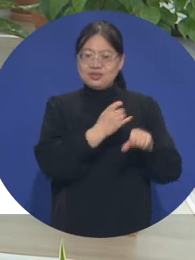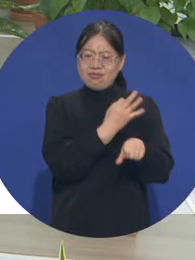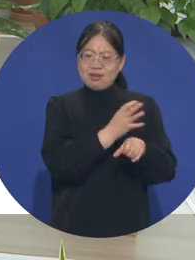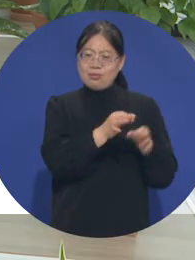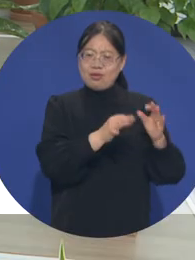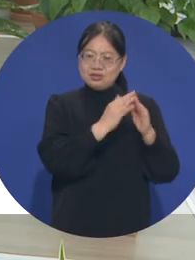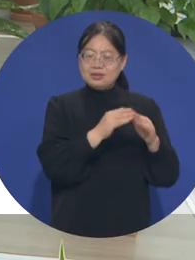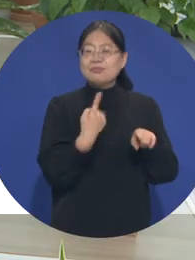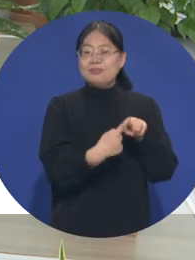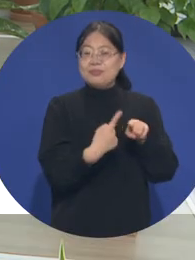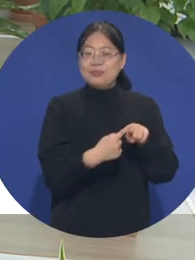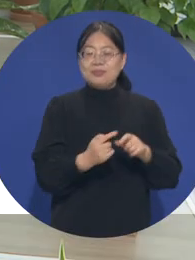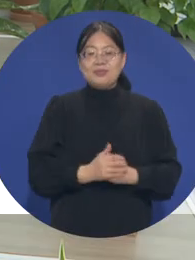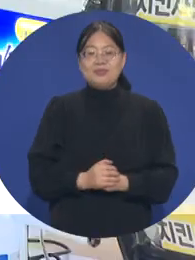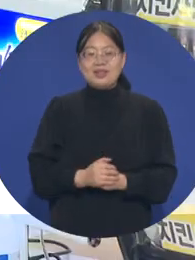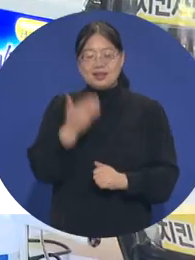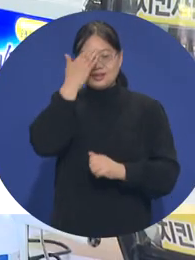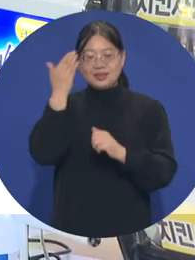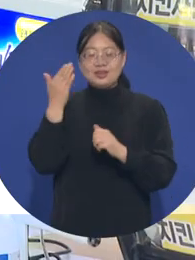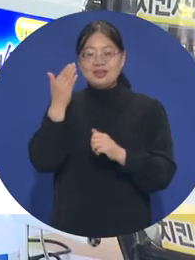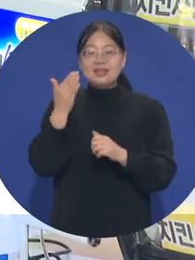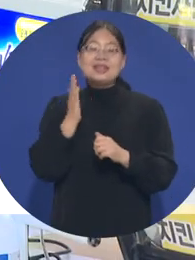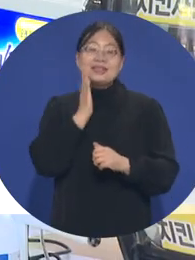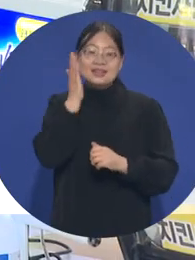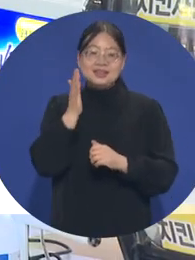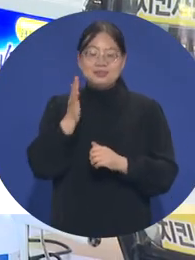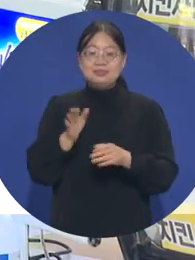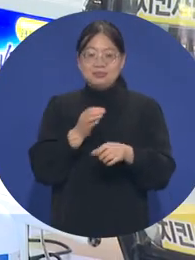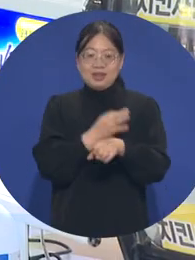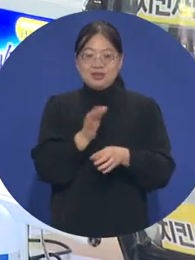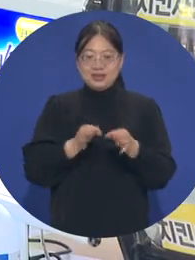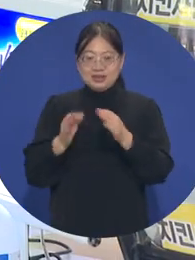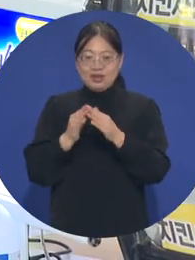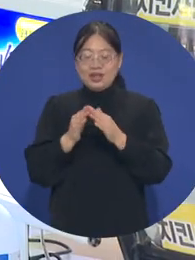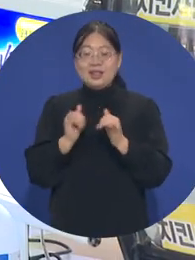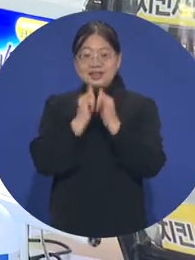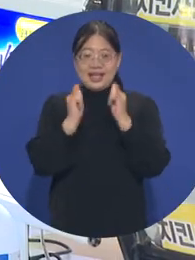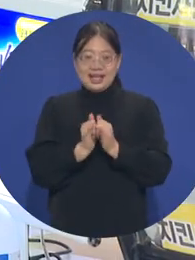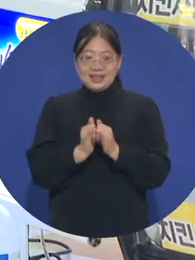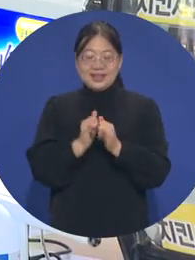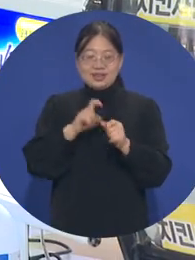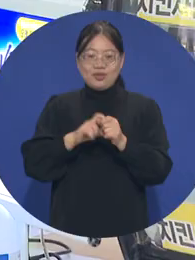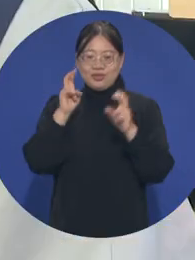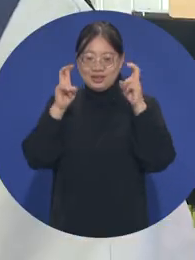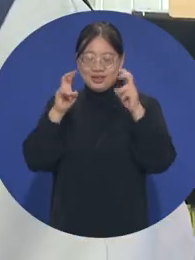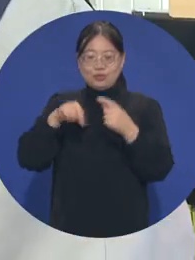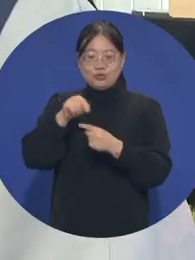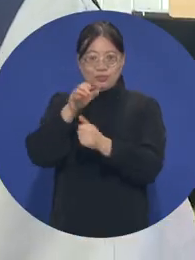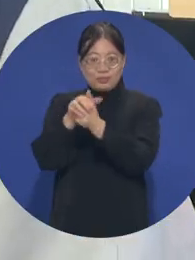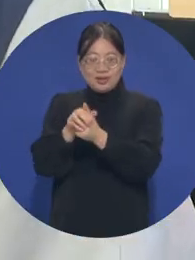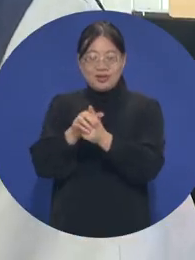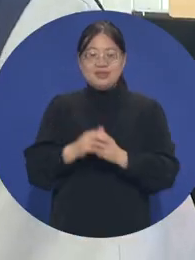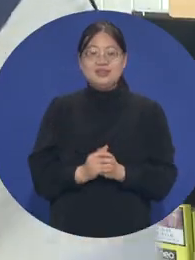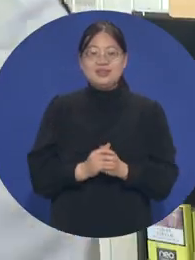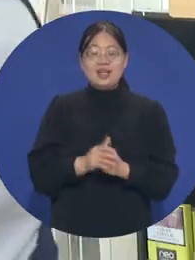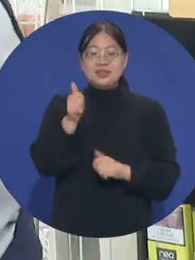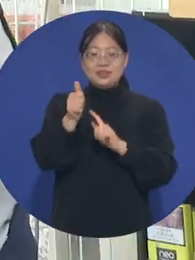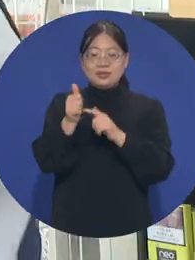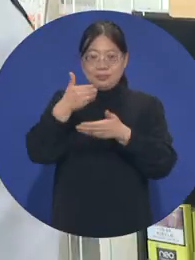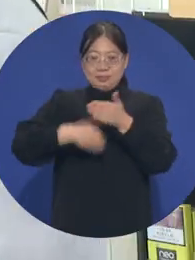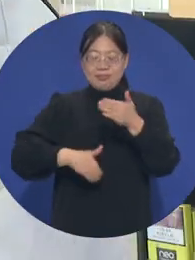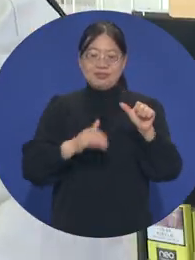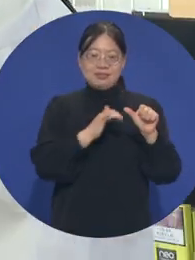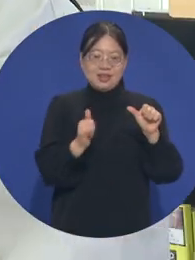겉모습은 여느 편의점과 다르지 않아 보이는 청년그린 편의점은 사회적 기업이 운영하는 곳입니다. 점장을